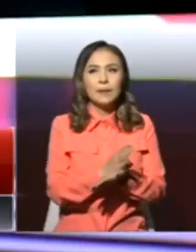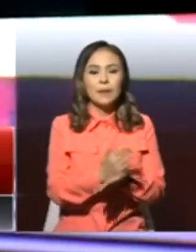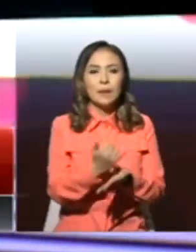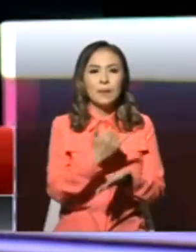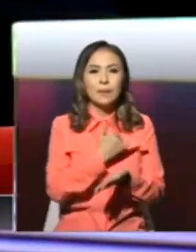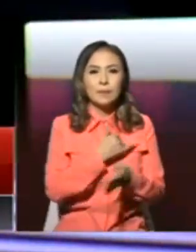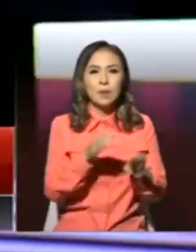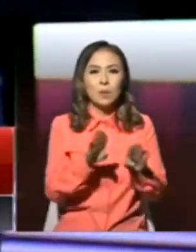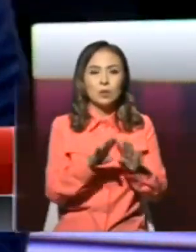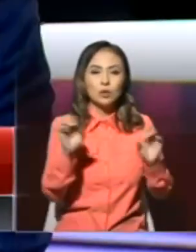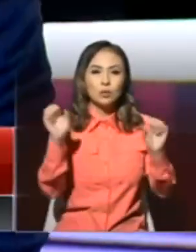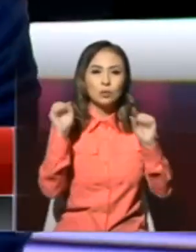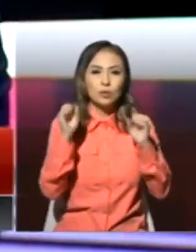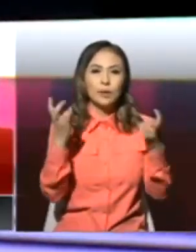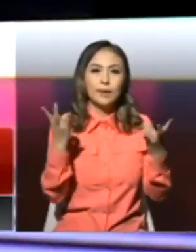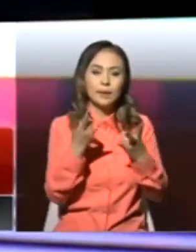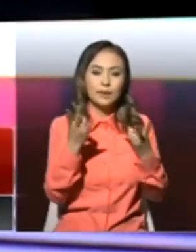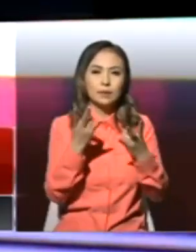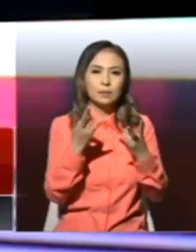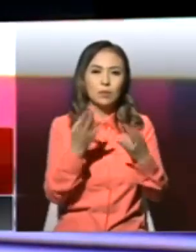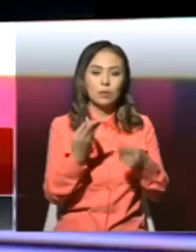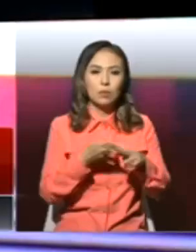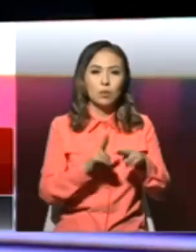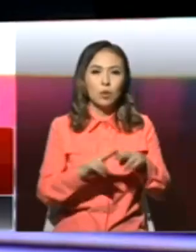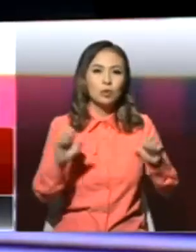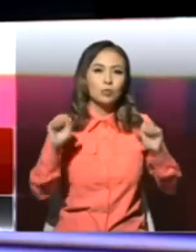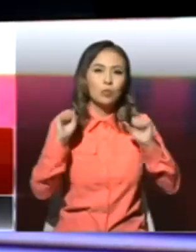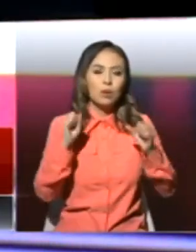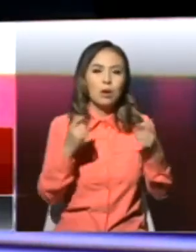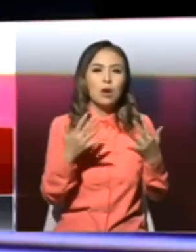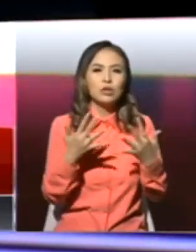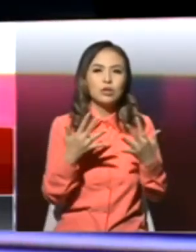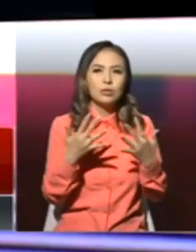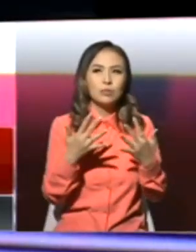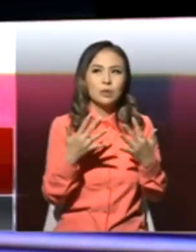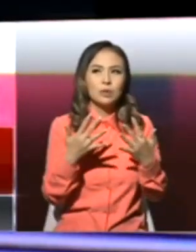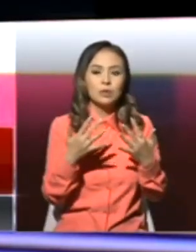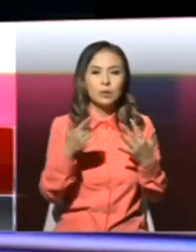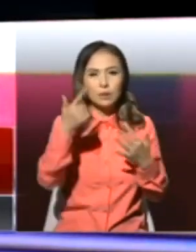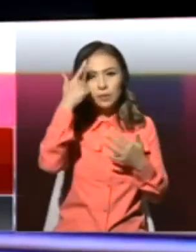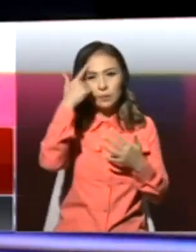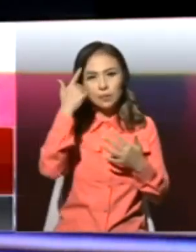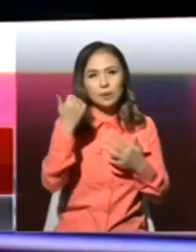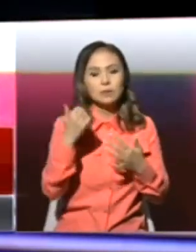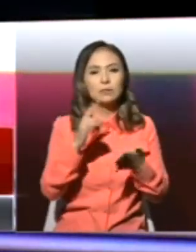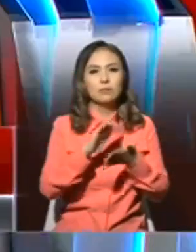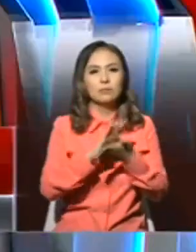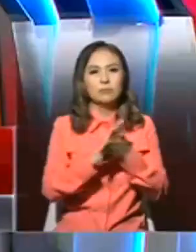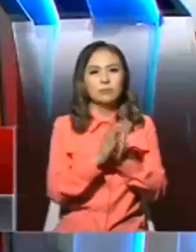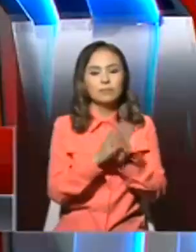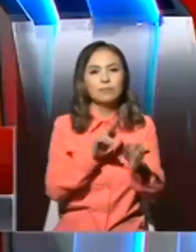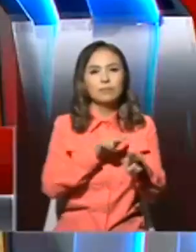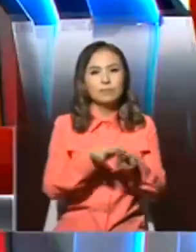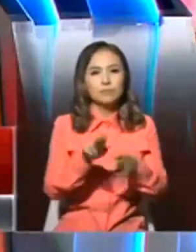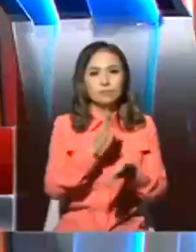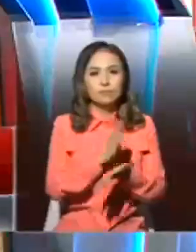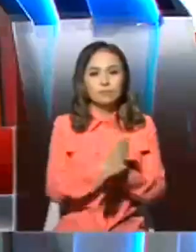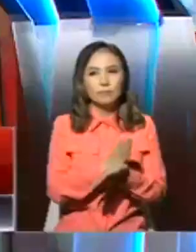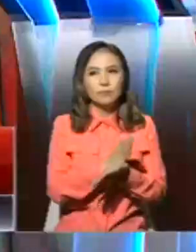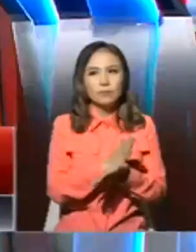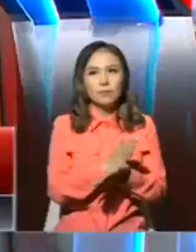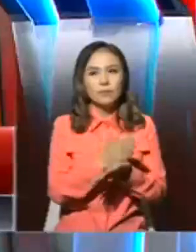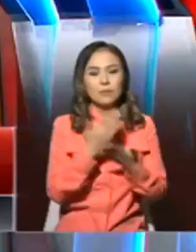Бізге осында спорт керек па? Бұл спорттың қаншама білестер, қаншама кесірі тиіп жатыр.